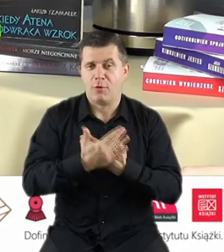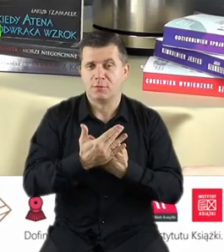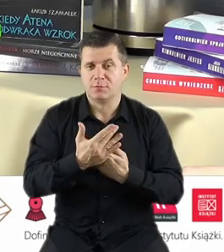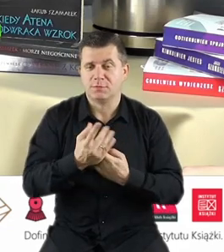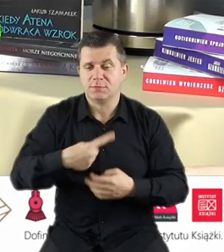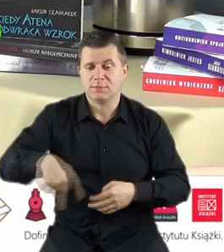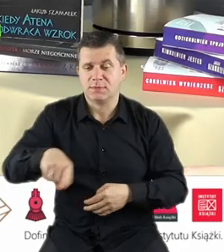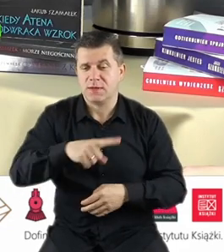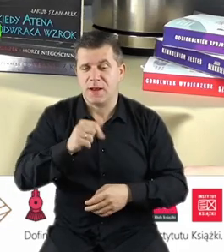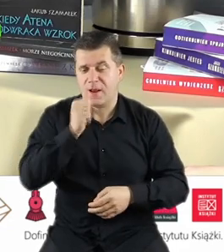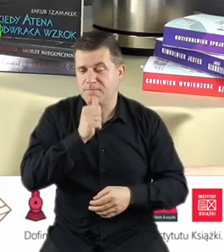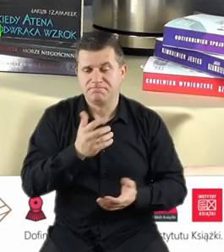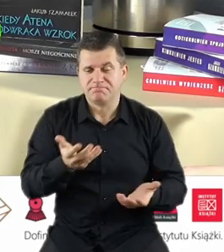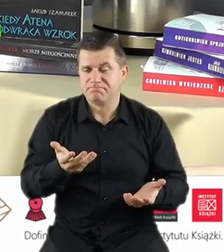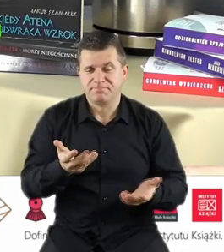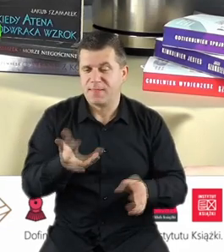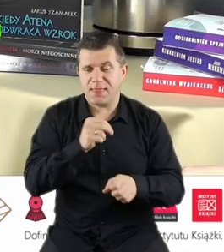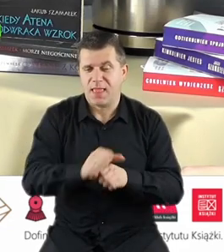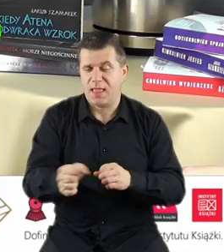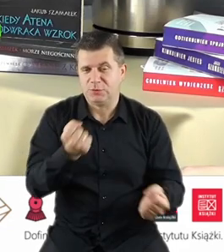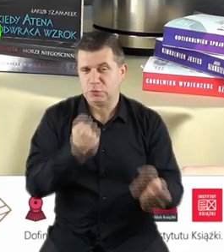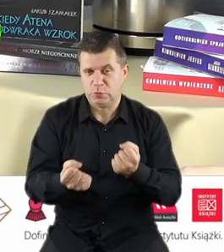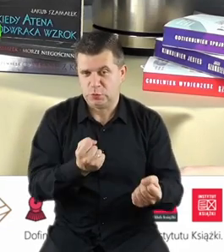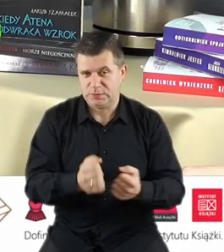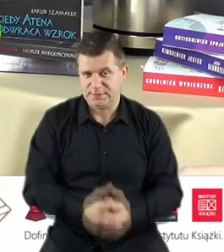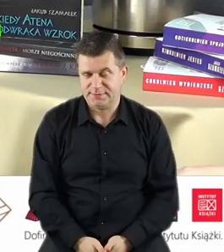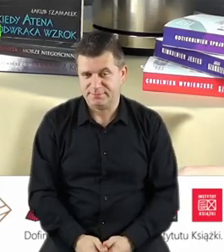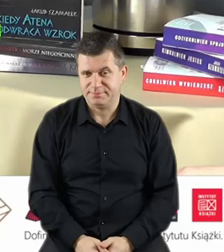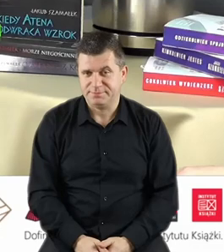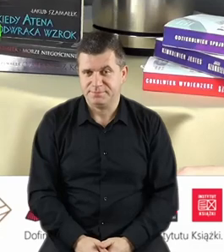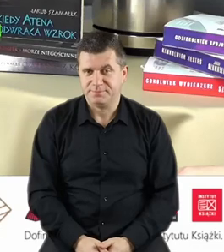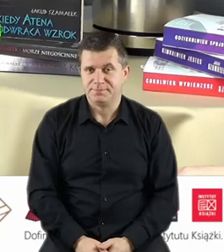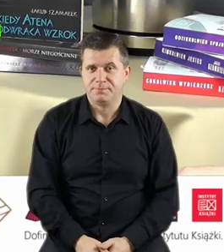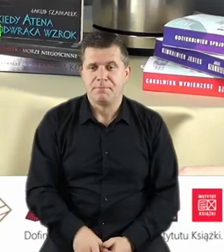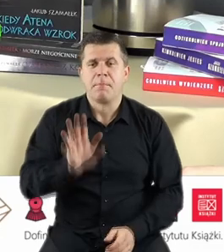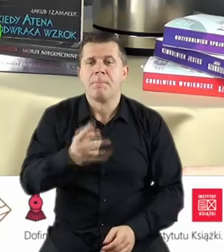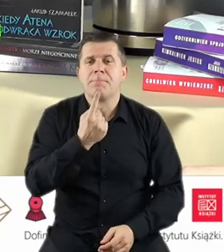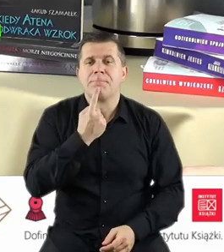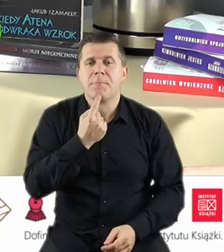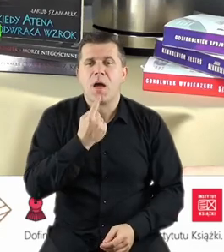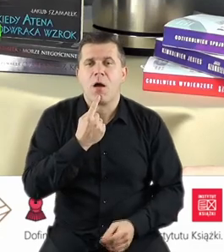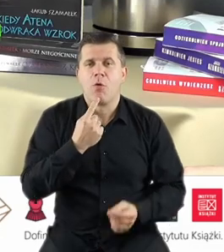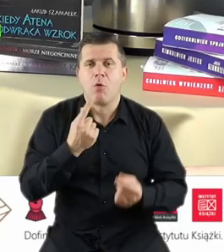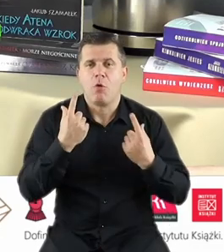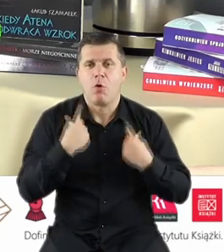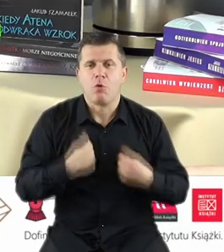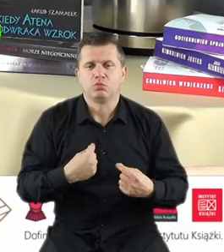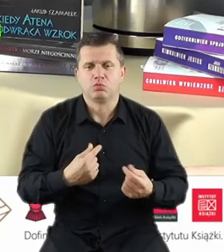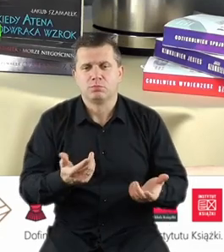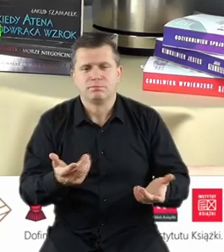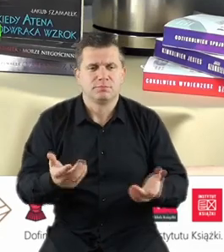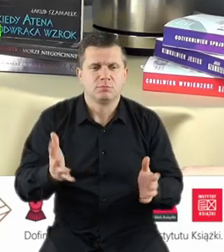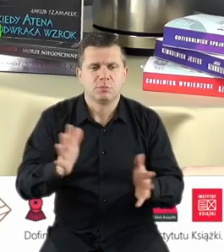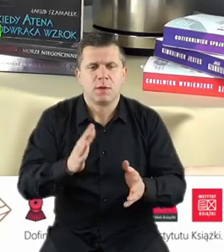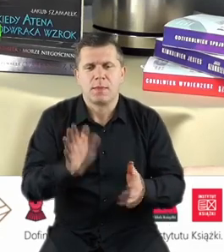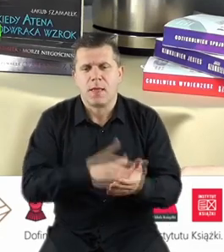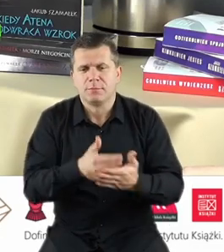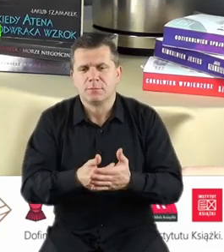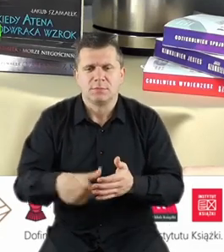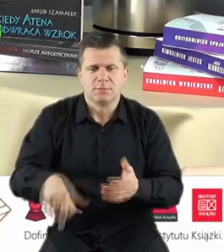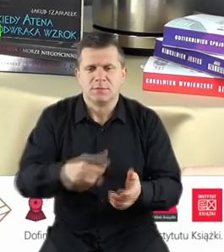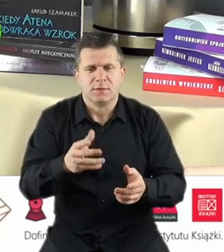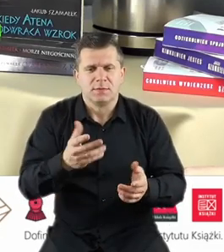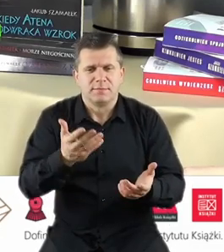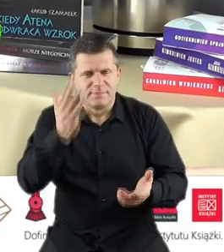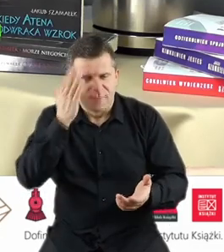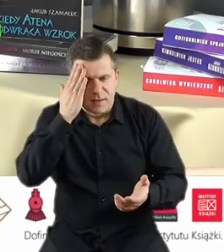de-anonimizacja anonimowych danych nie jest taka trudna, bo jakby mało osób się budzi w naszym łóżku, idzie do pracy w naszej biurze, odbiera dziecko z naszego przedszkola i tak dalej. Więc jeżeli ktoś